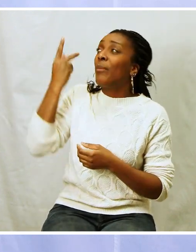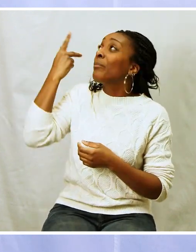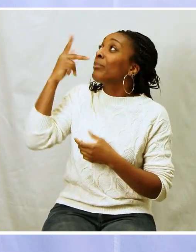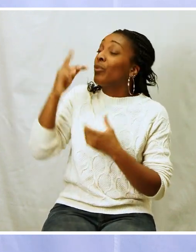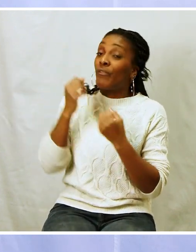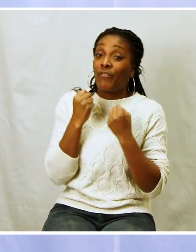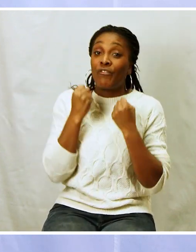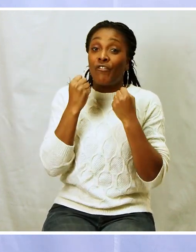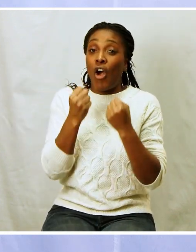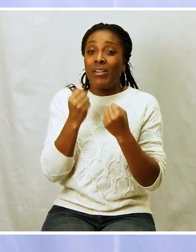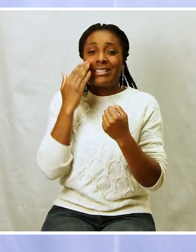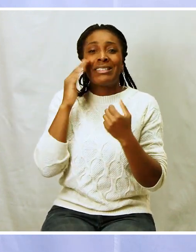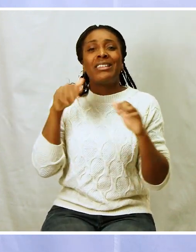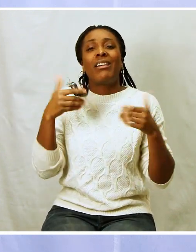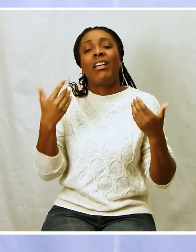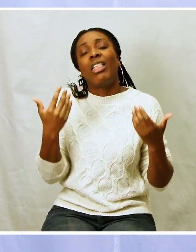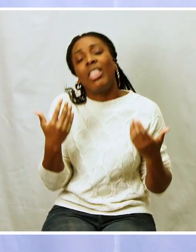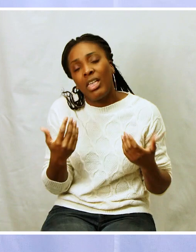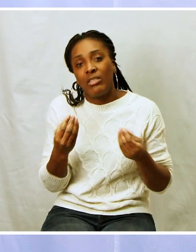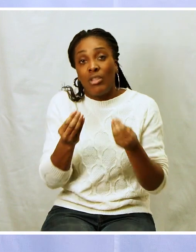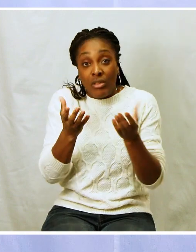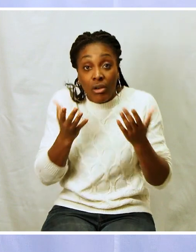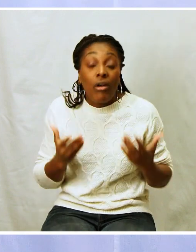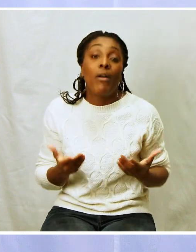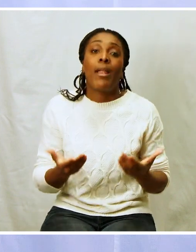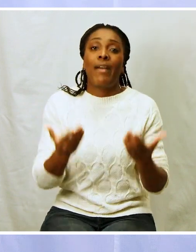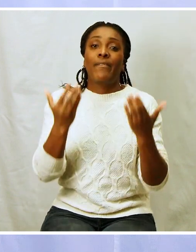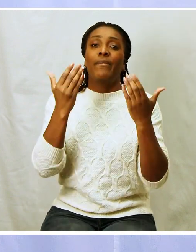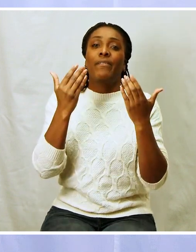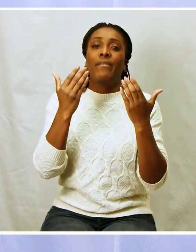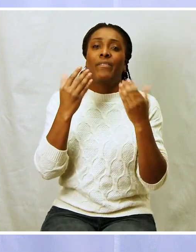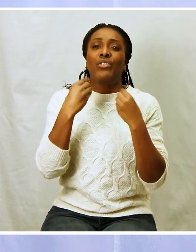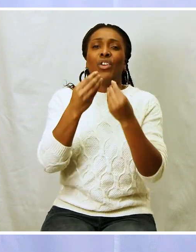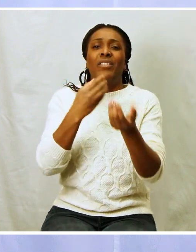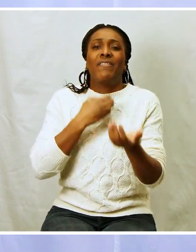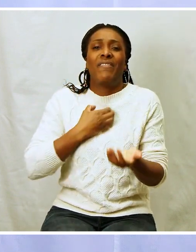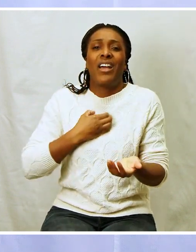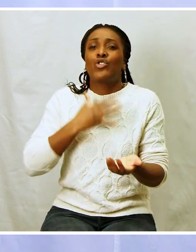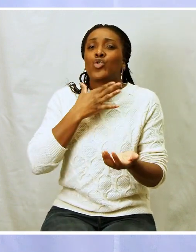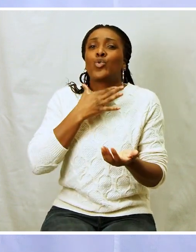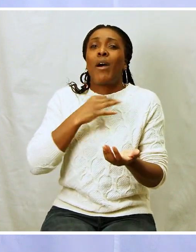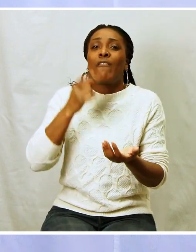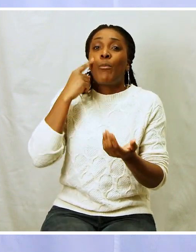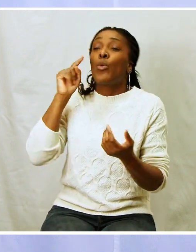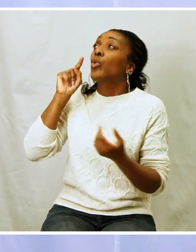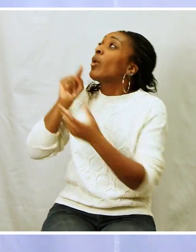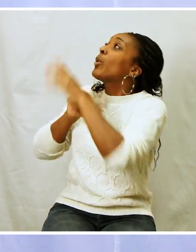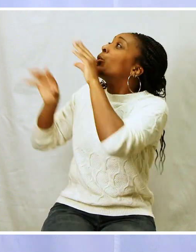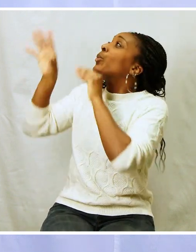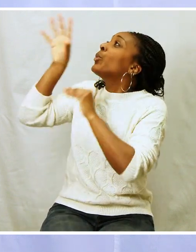qui aujourd'hui n'y arrive plus. Et Seigneur que à nouveau cette soif et cette faim de toi renaissent dans son